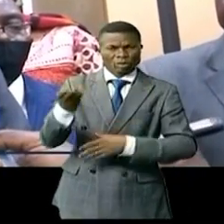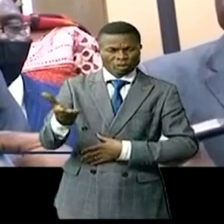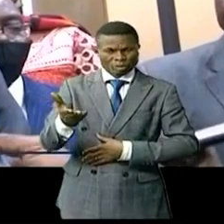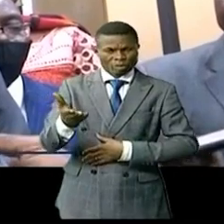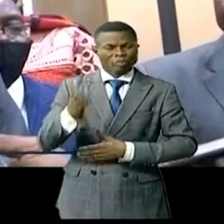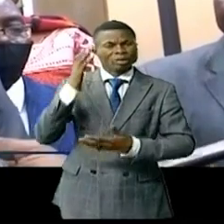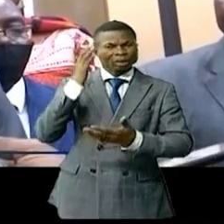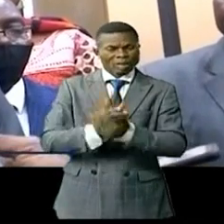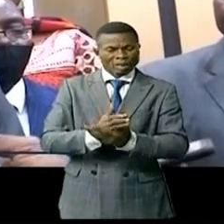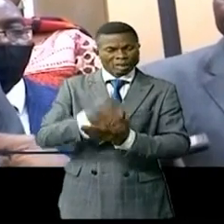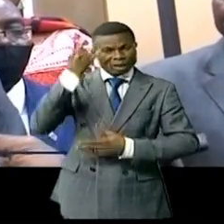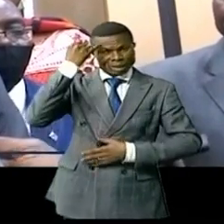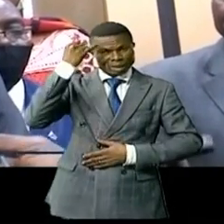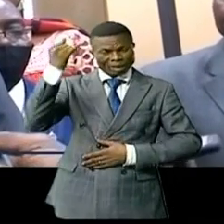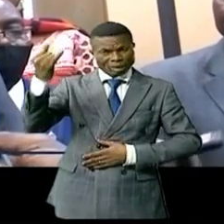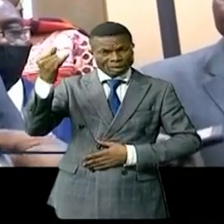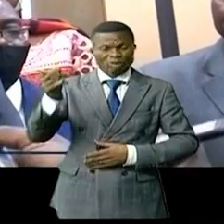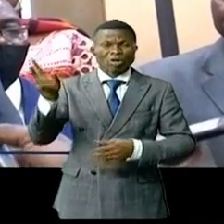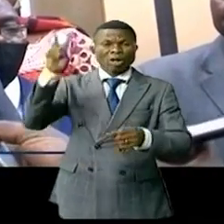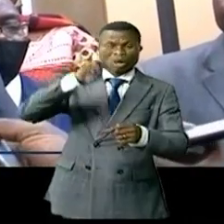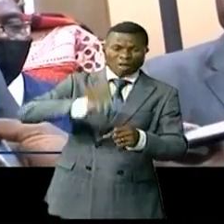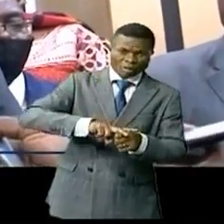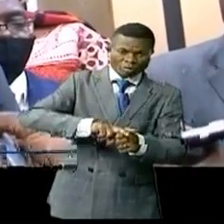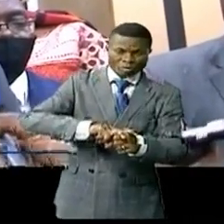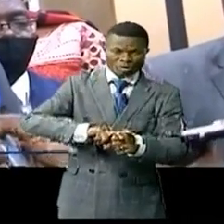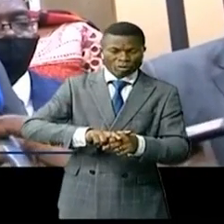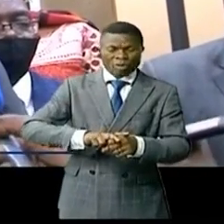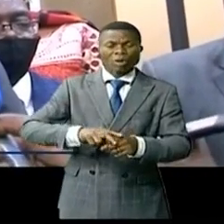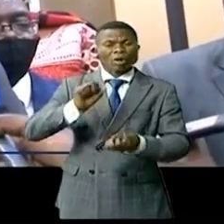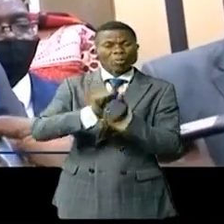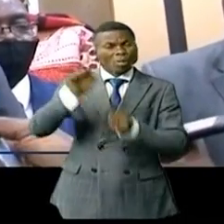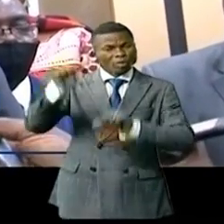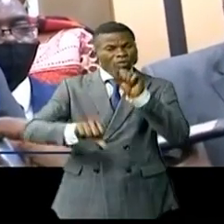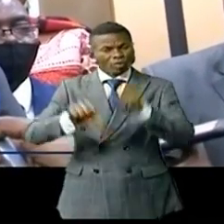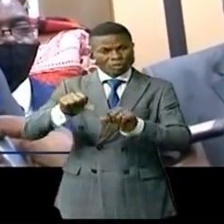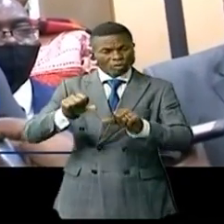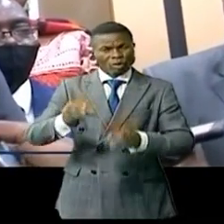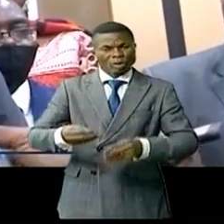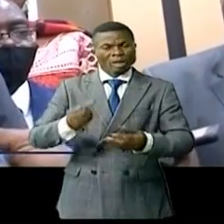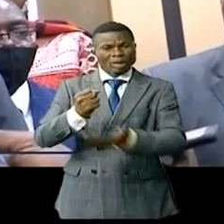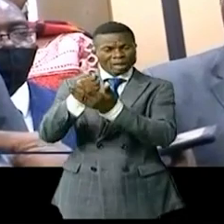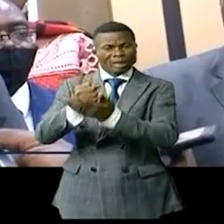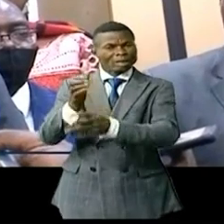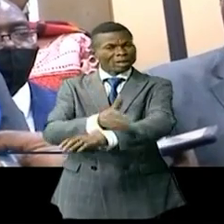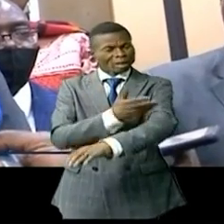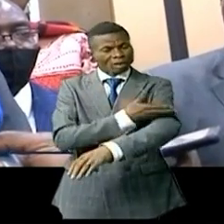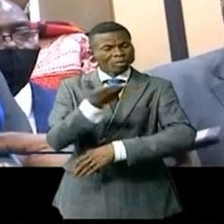Arrêtez de penser que la violence ou l'intolérance peut vous amener à quelque chose.